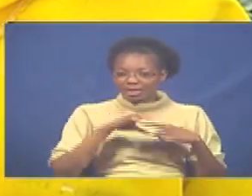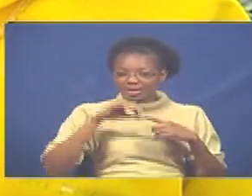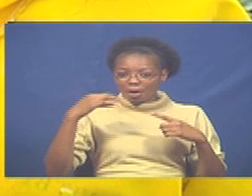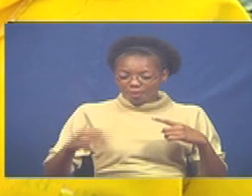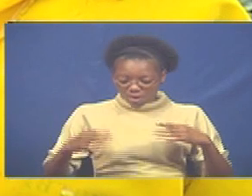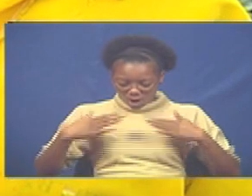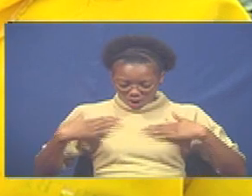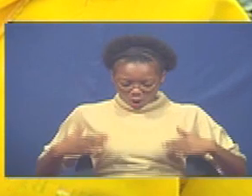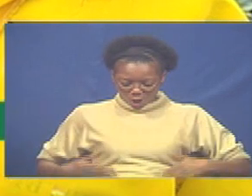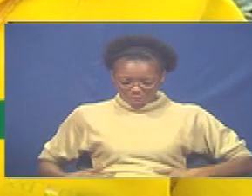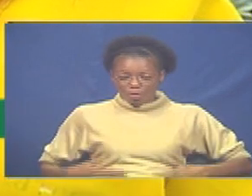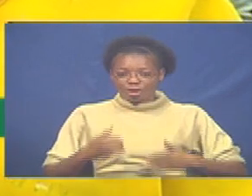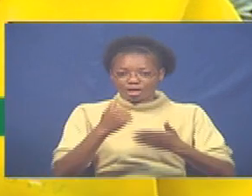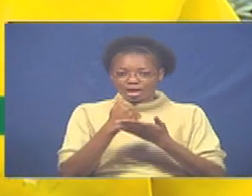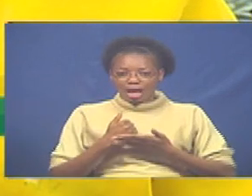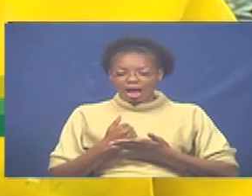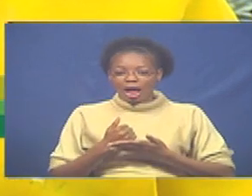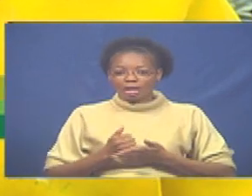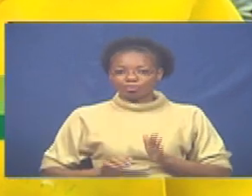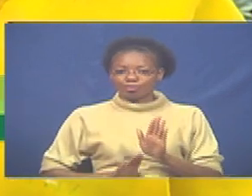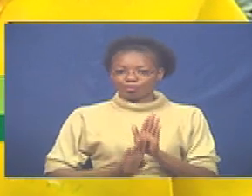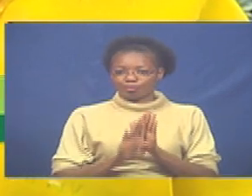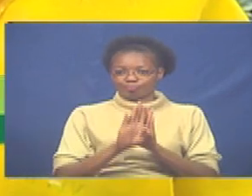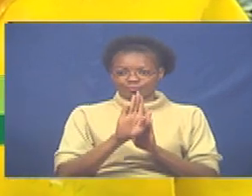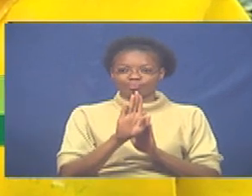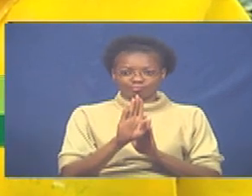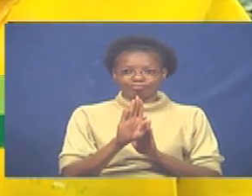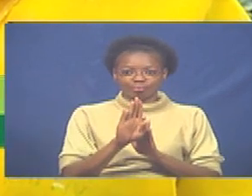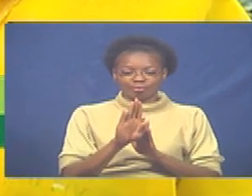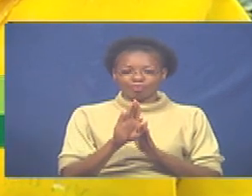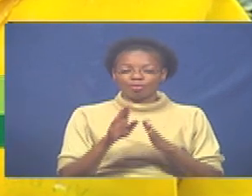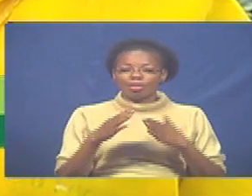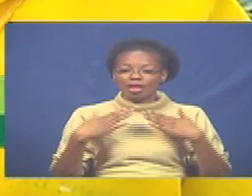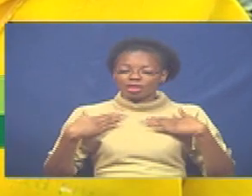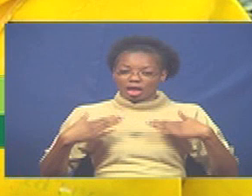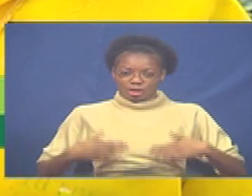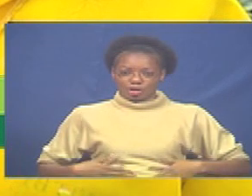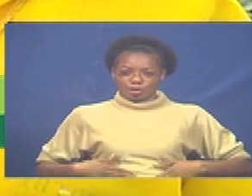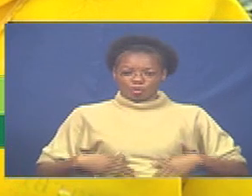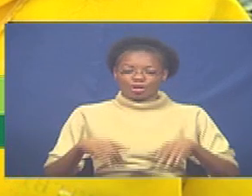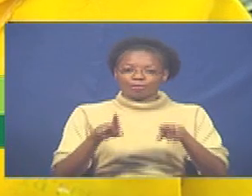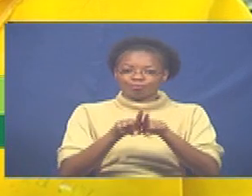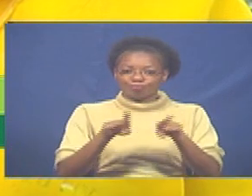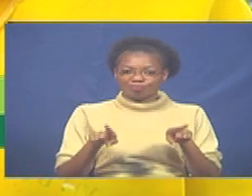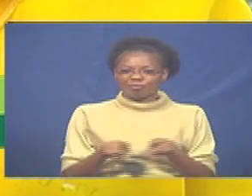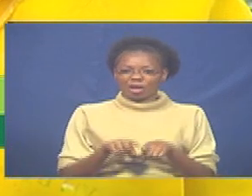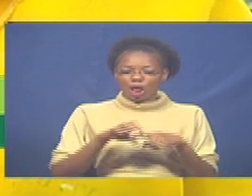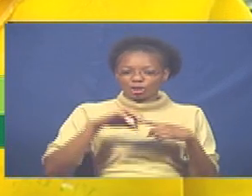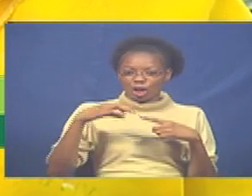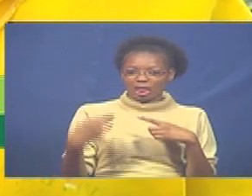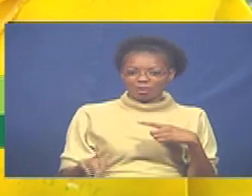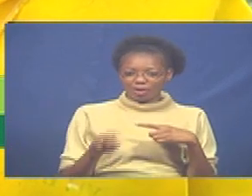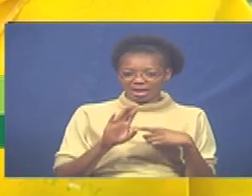zinawapa vitamini mwilini ama ambazo zinanufaisha mtu katika mwili. Na pia